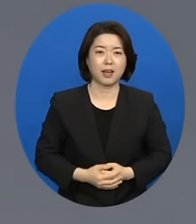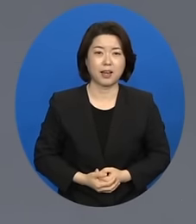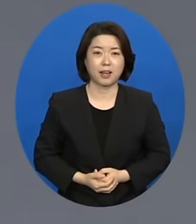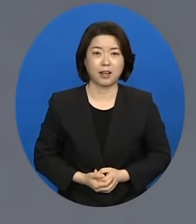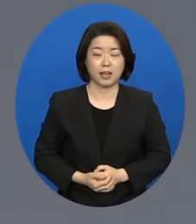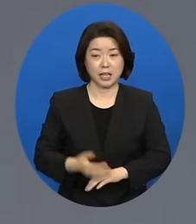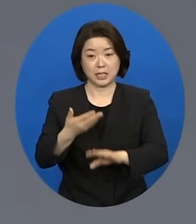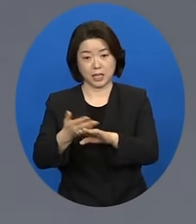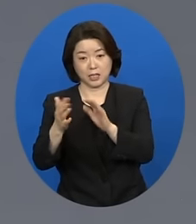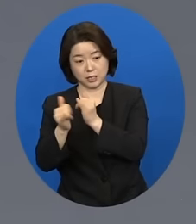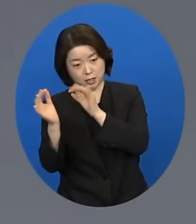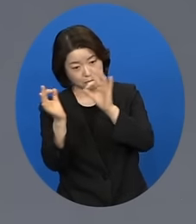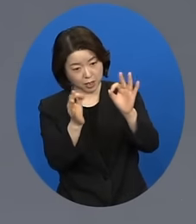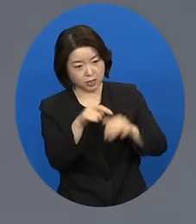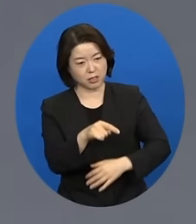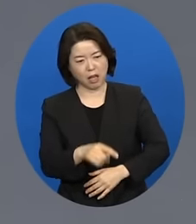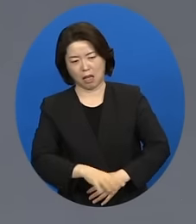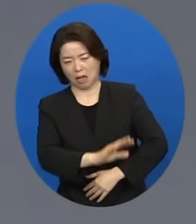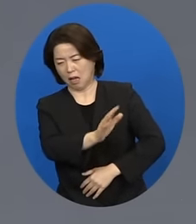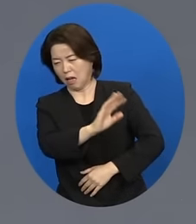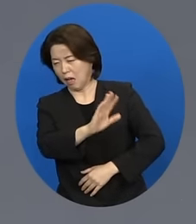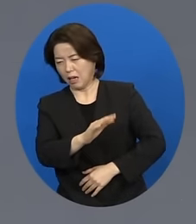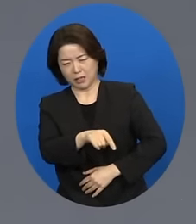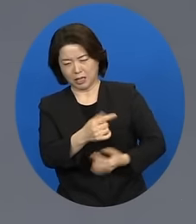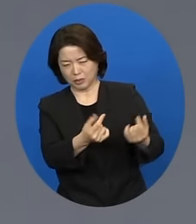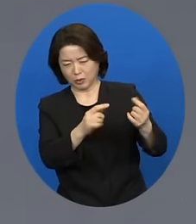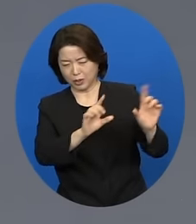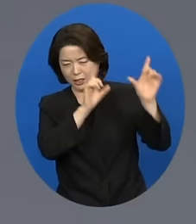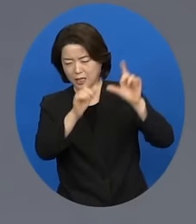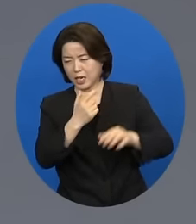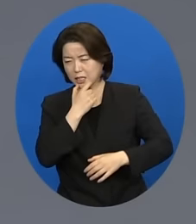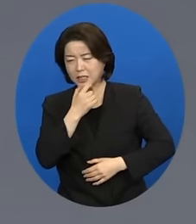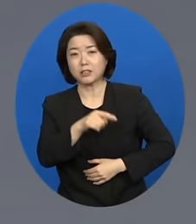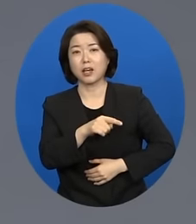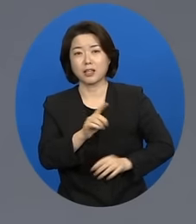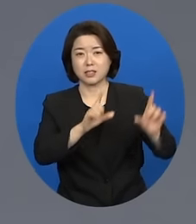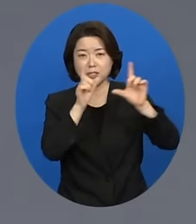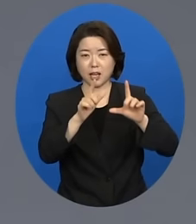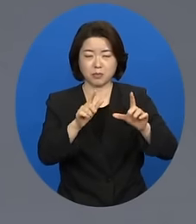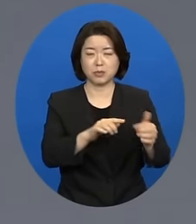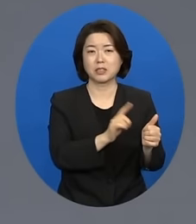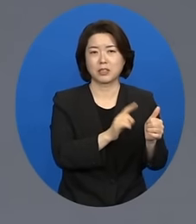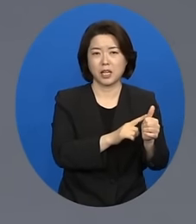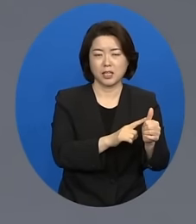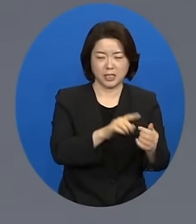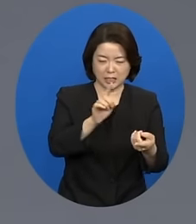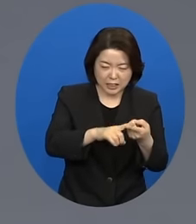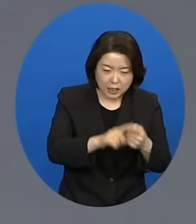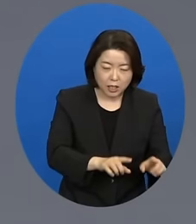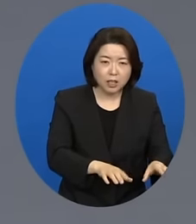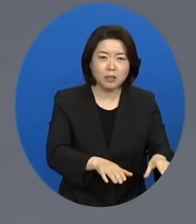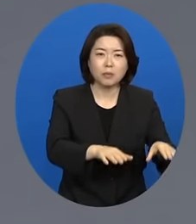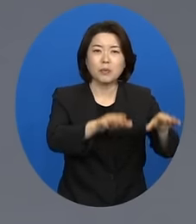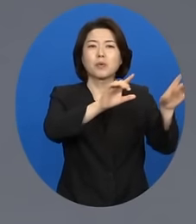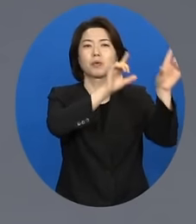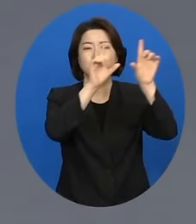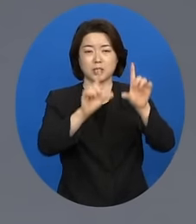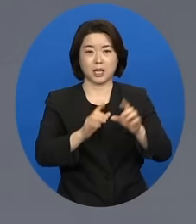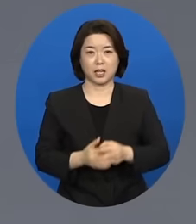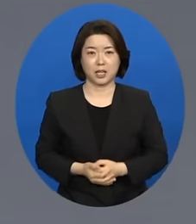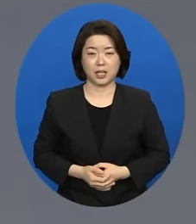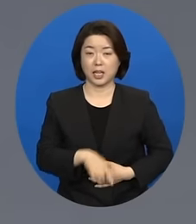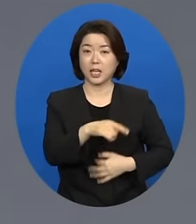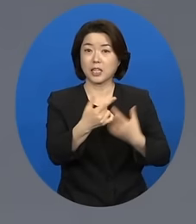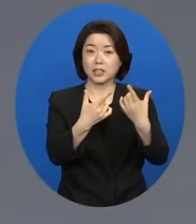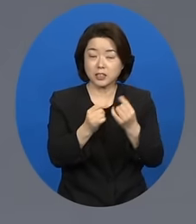남들이 절대로 살고 싶어하지 않는 그 삶을 그가 살았던 것입니다. 그런데 그런